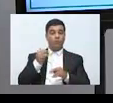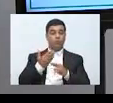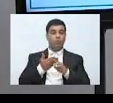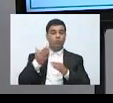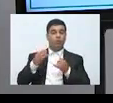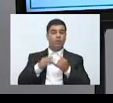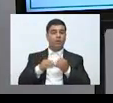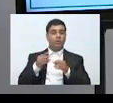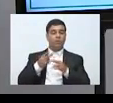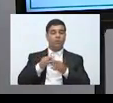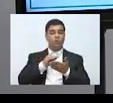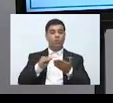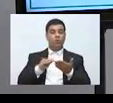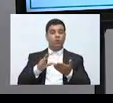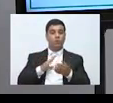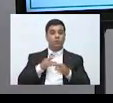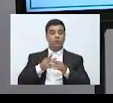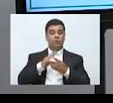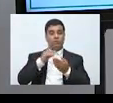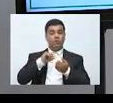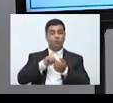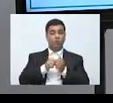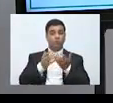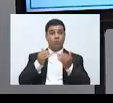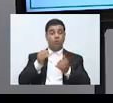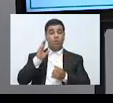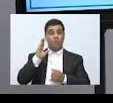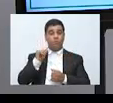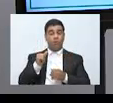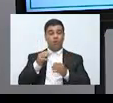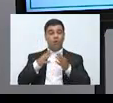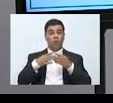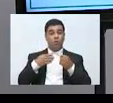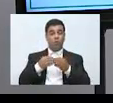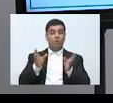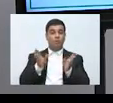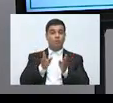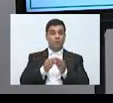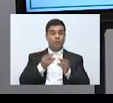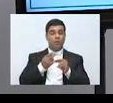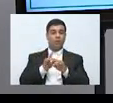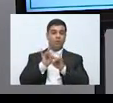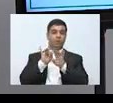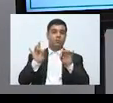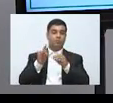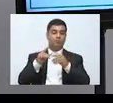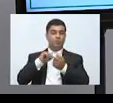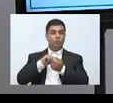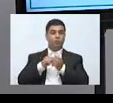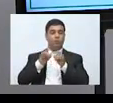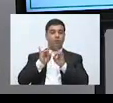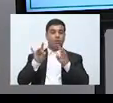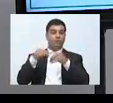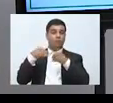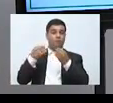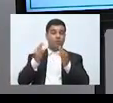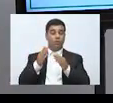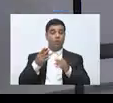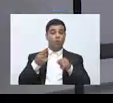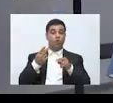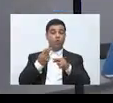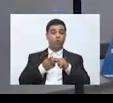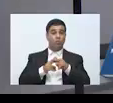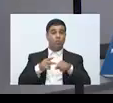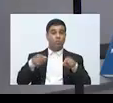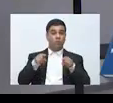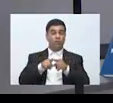qalamiga mansub she'rlardan yod oling va oila a'zolaringizga yodlab bering. Shuning bilan